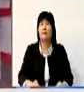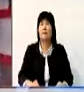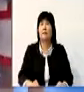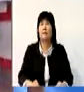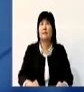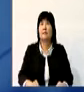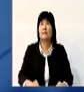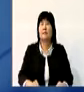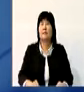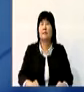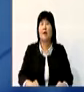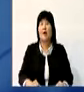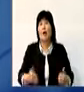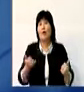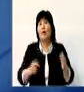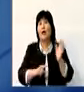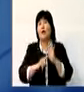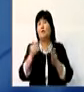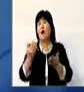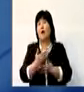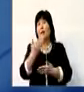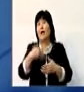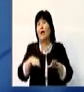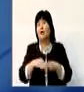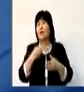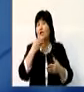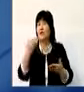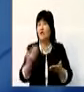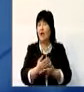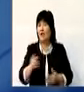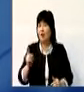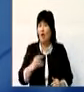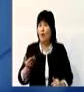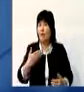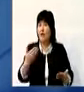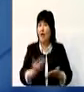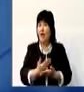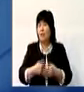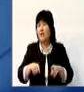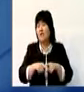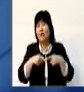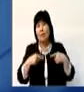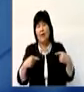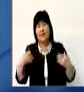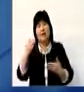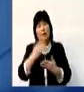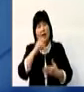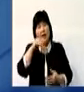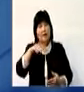телеарнасы. Бүгінге келіп түскен ақпараттар реті осындай. Жағымды жаңалық күтіңіздер. Біздің ақпараттарымызды және басқа да